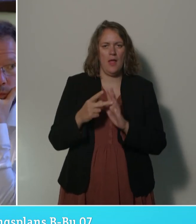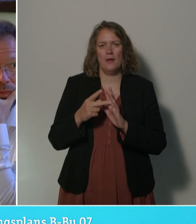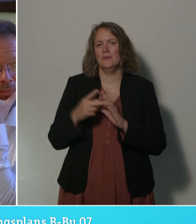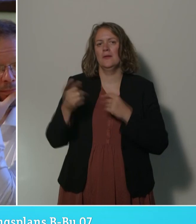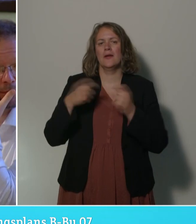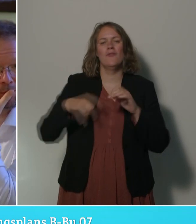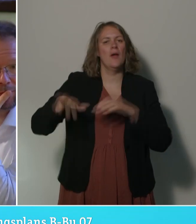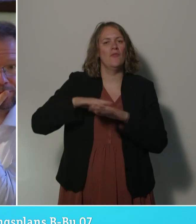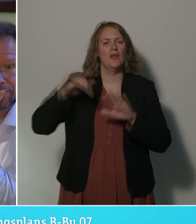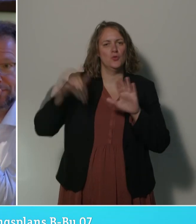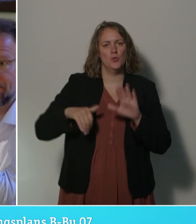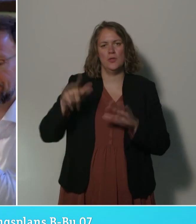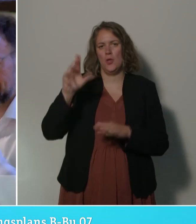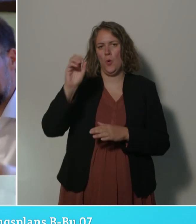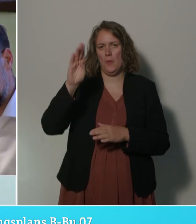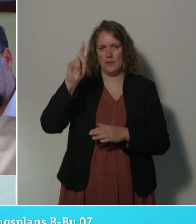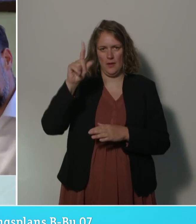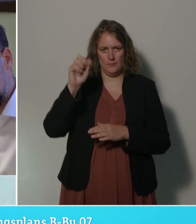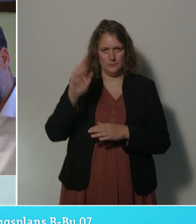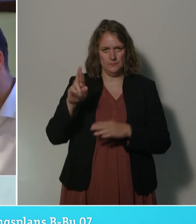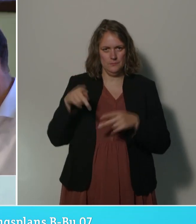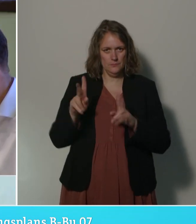der Lobedaer Straße im Ortsteil Burgau.